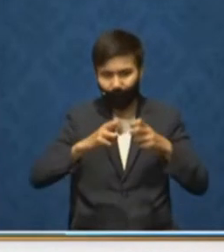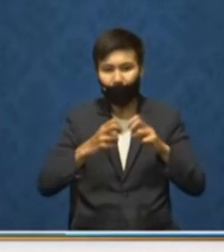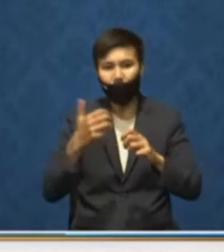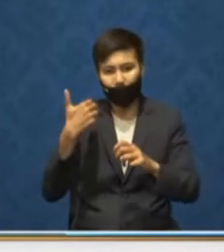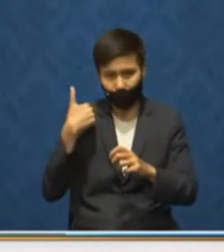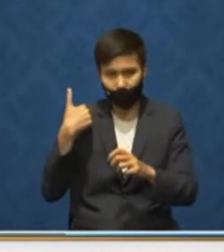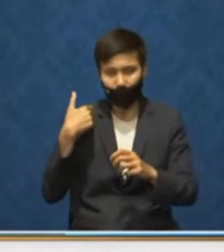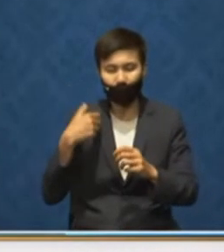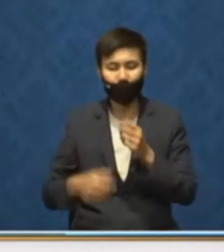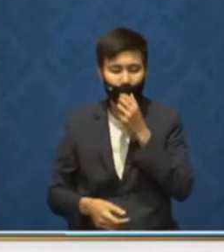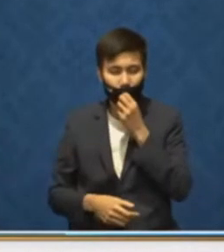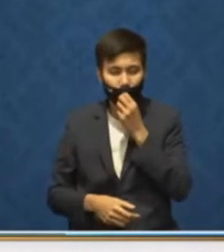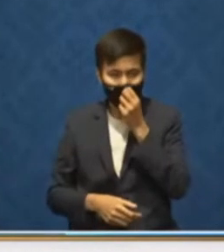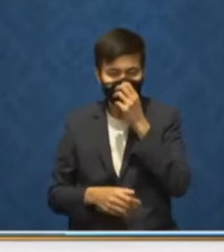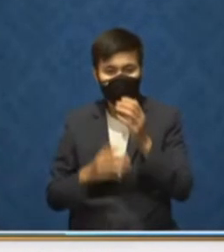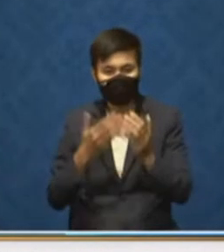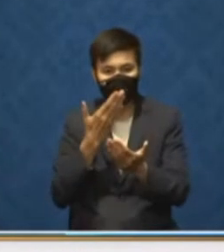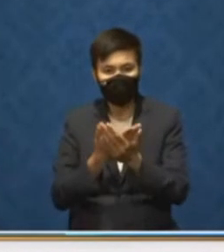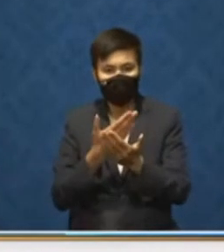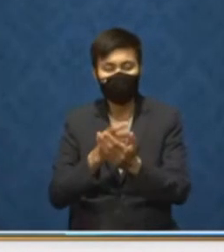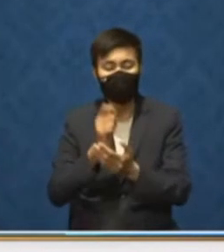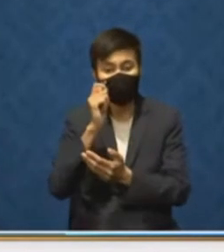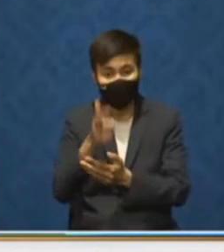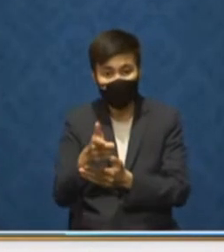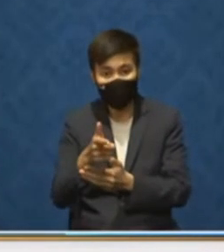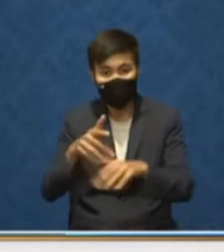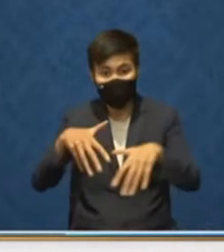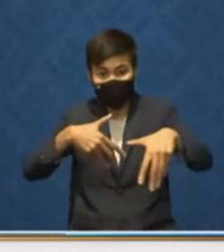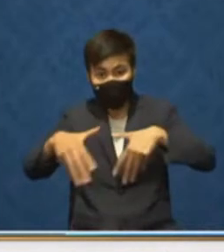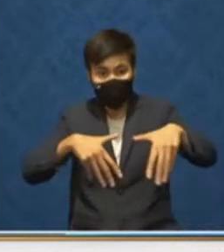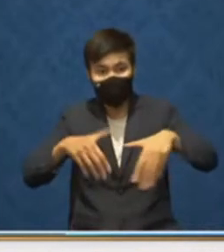นะค่ะยาวนะครับอันนี้ก็เดี๋ยวดูภาพนี้ต้องการ